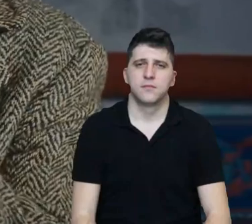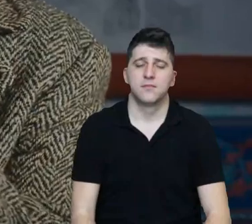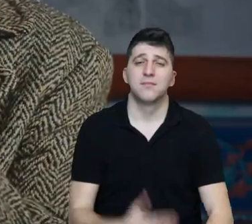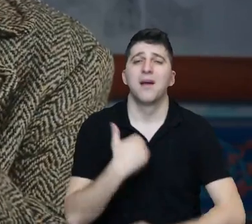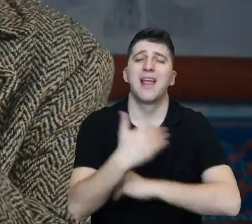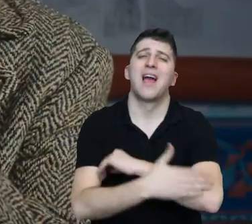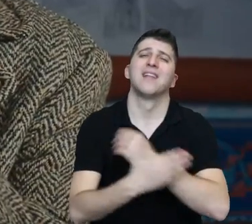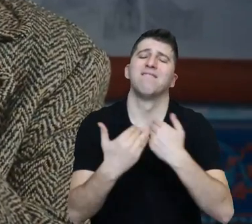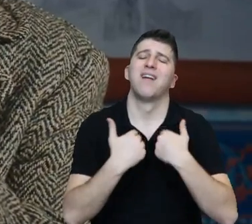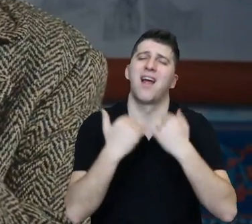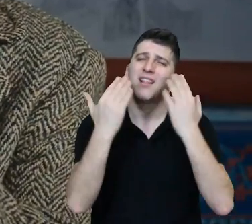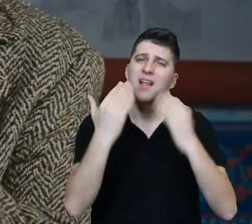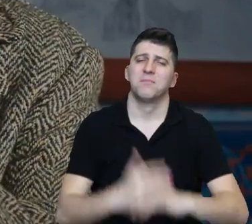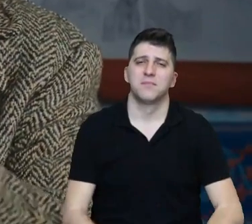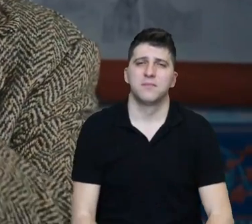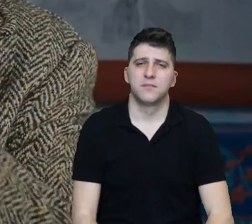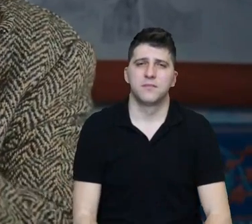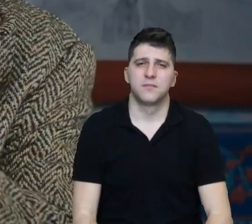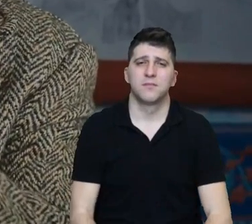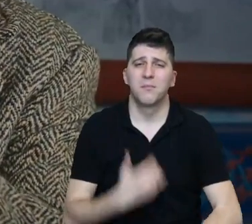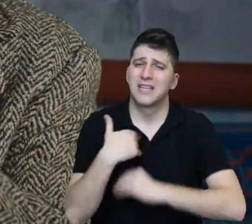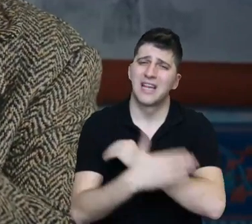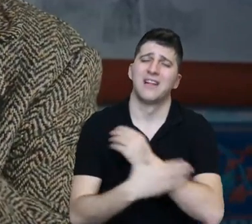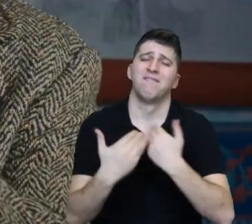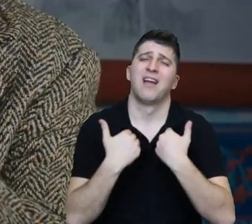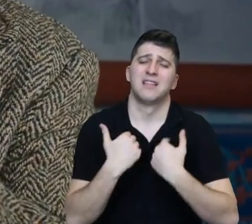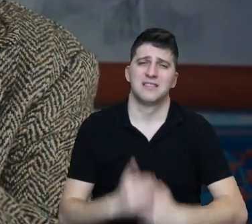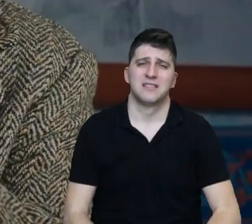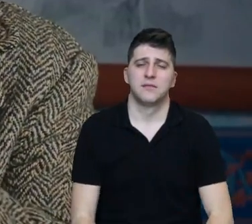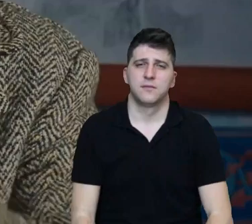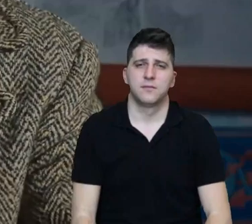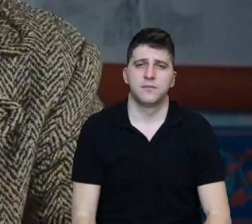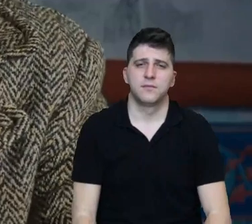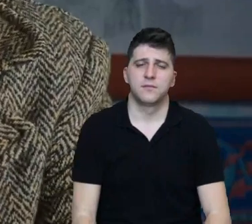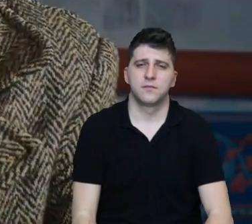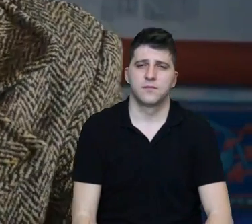Bana yardım et ya Rabbi. Bana yardım et.